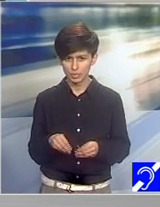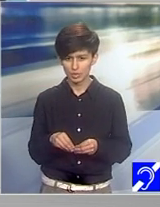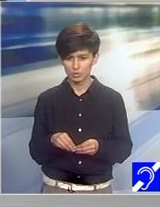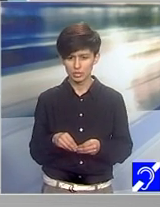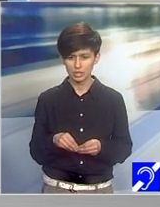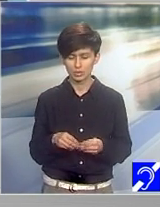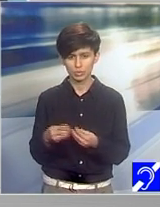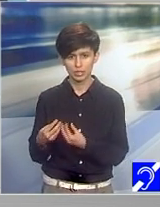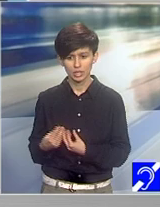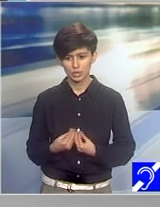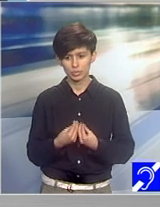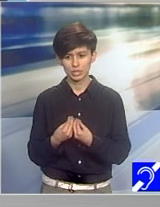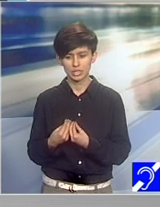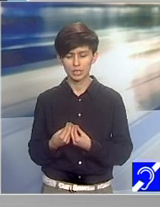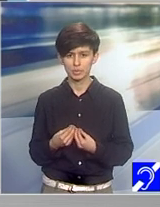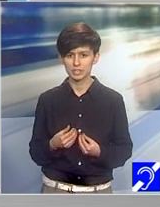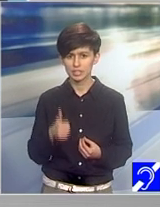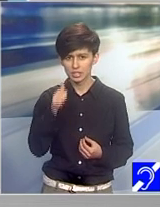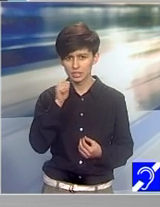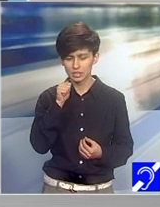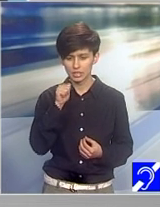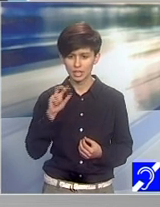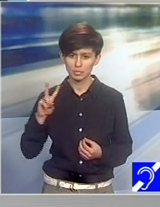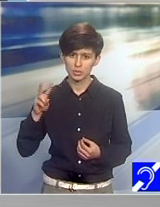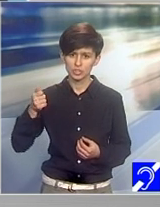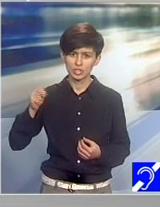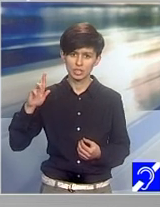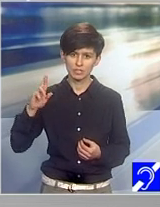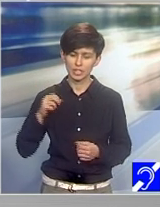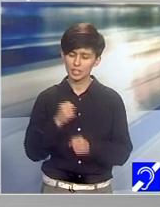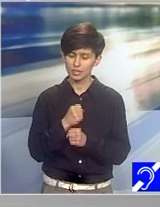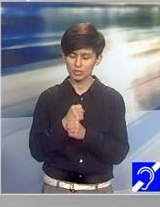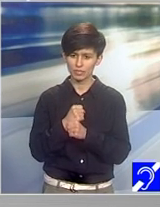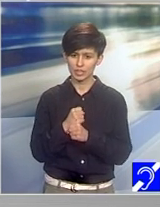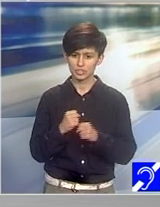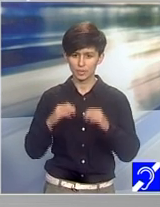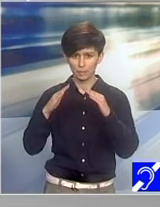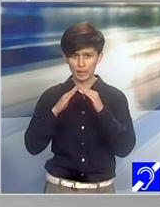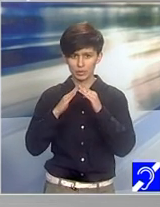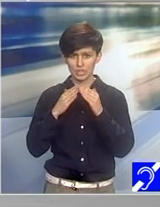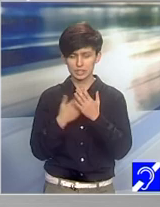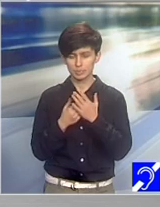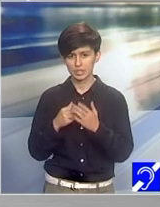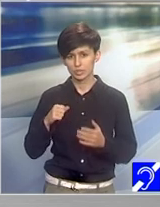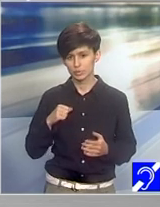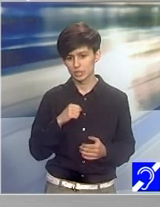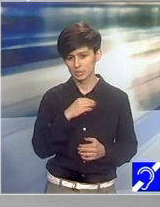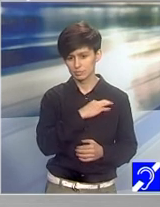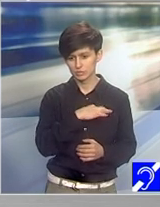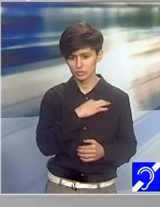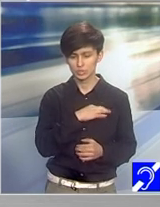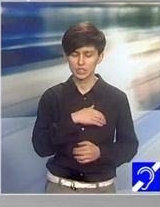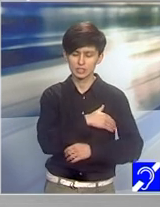var mai aparte și cu apă, noi o să facem o casă pentru studenți și elevi, o